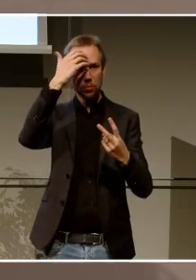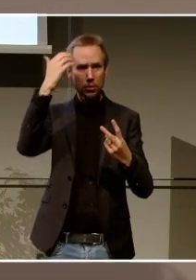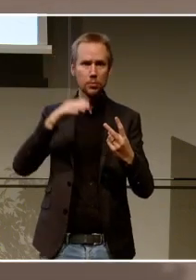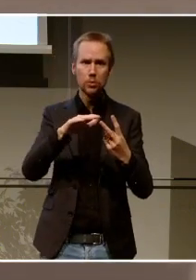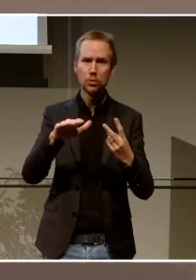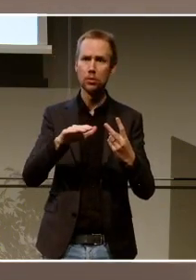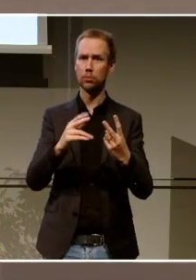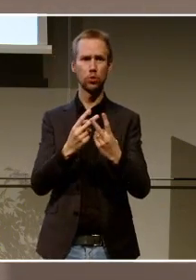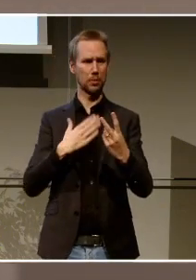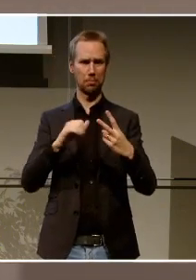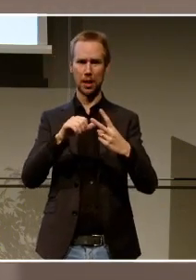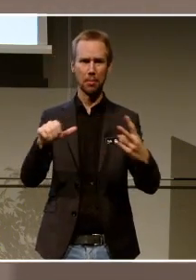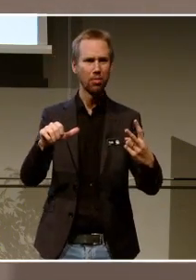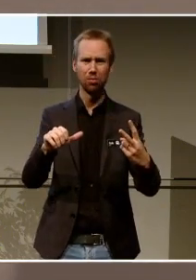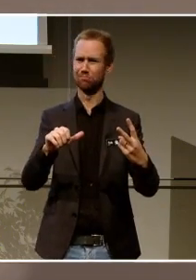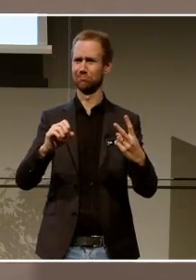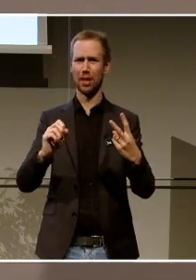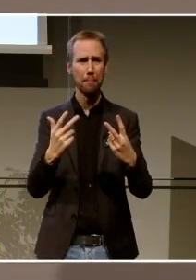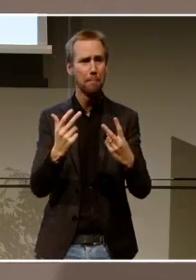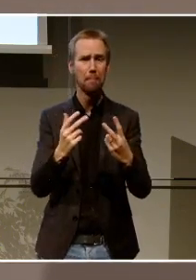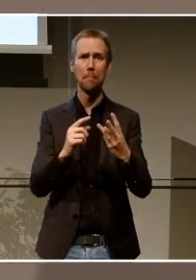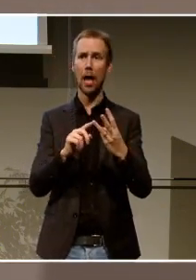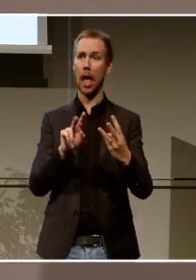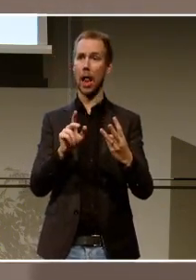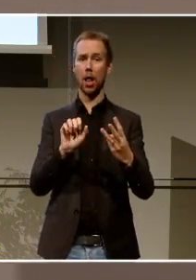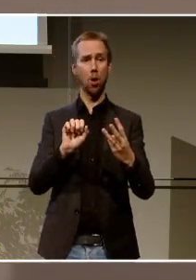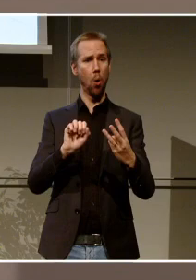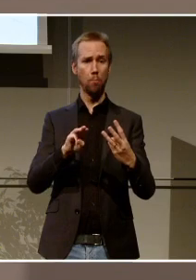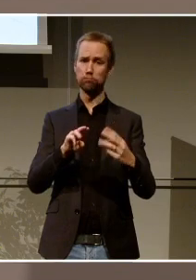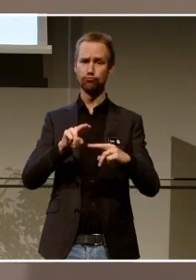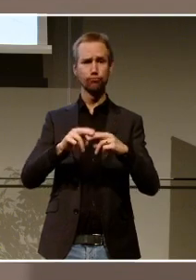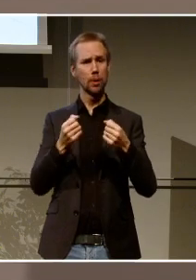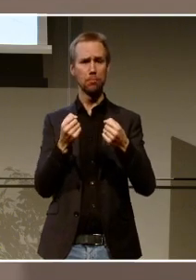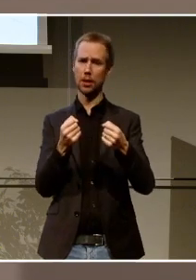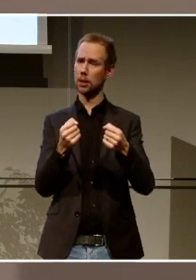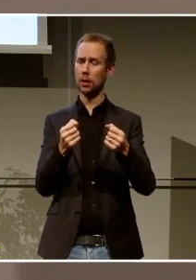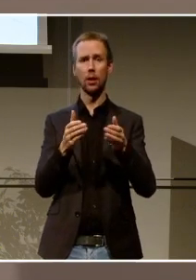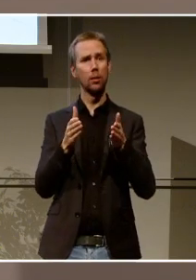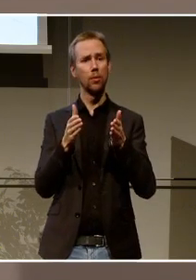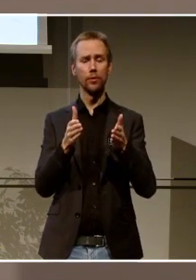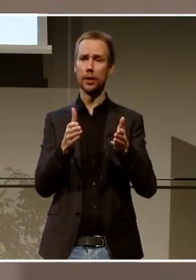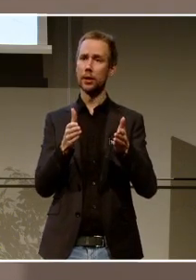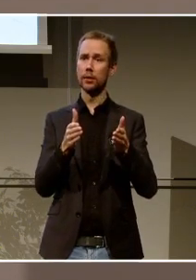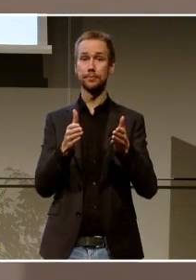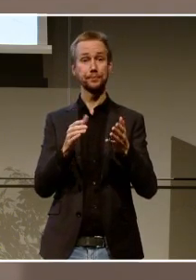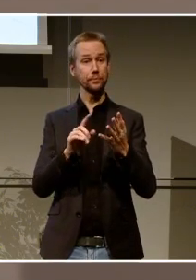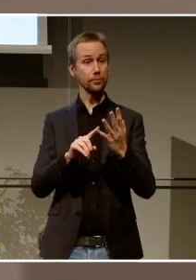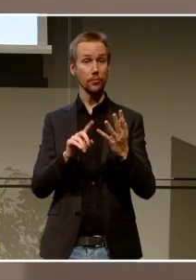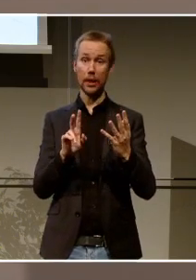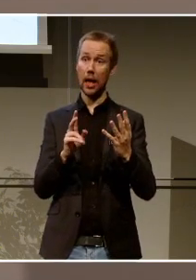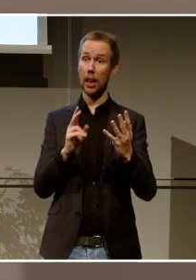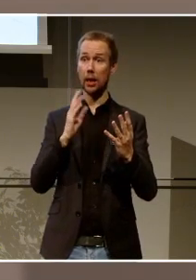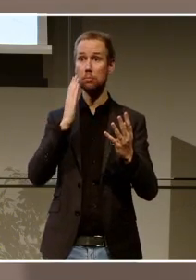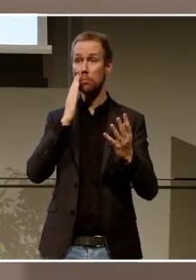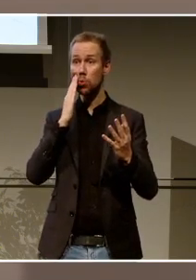sämre bredbandsuppkoppling, eller när man sitter i bilen på vägen någonstans, eller att man är i en stuga där man bor och har